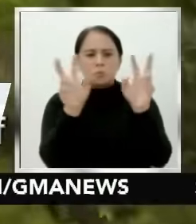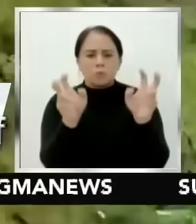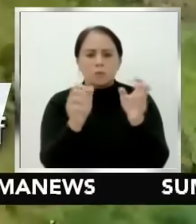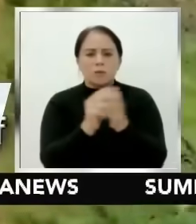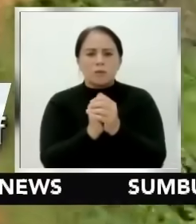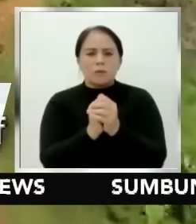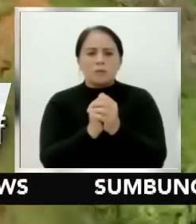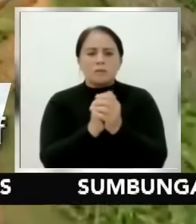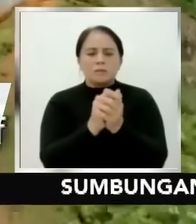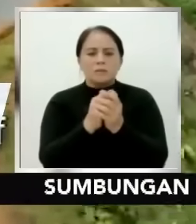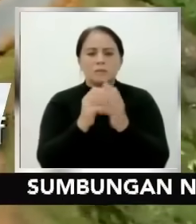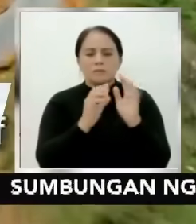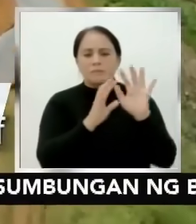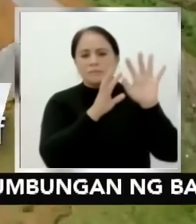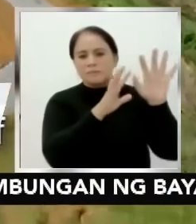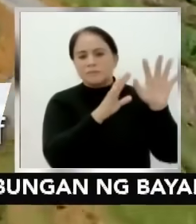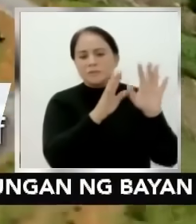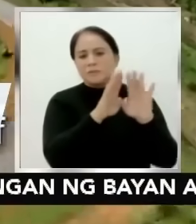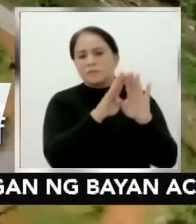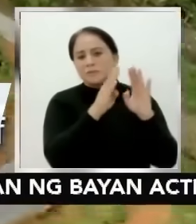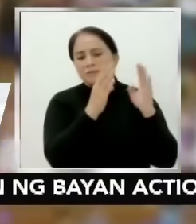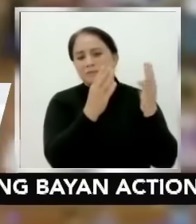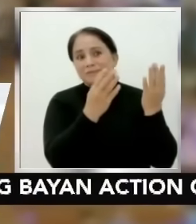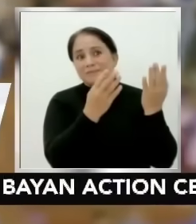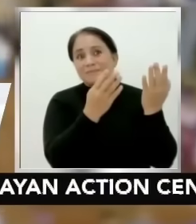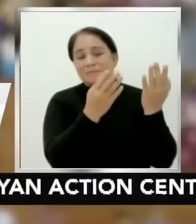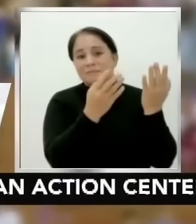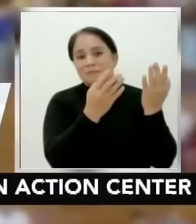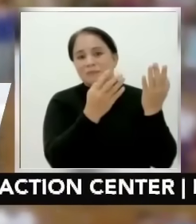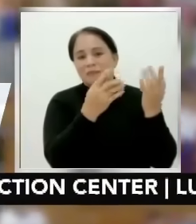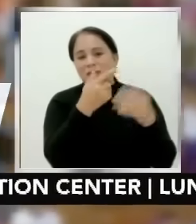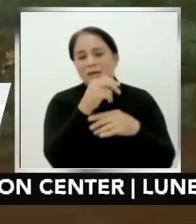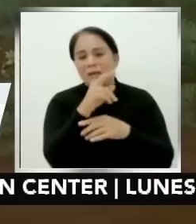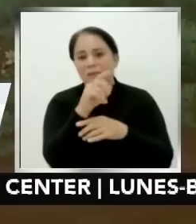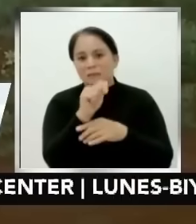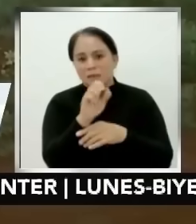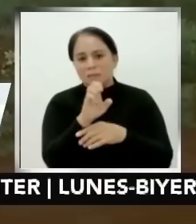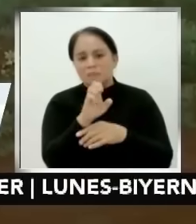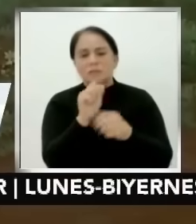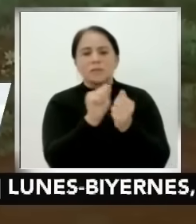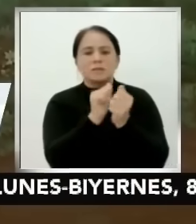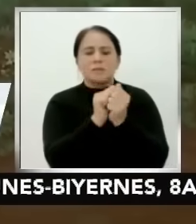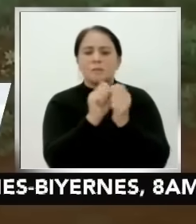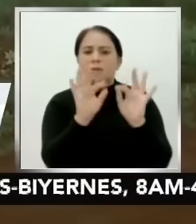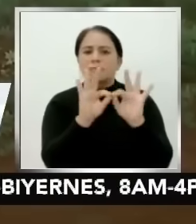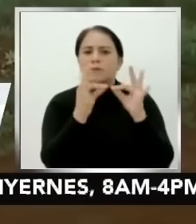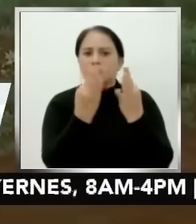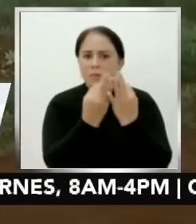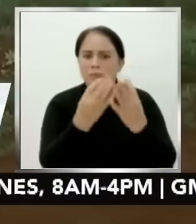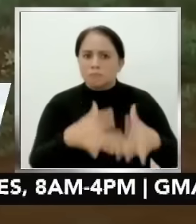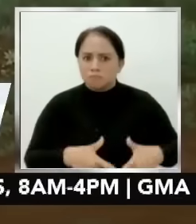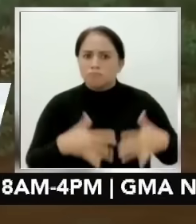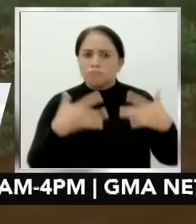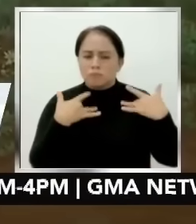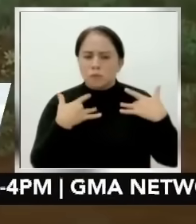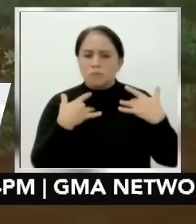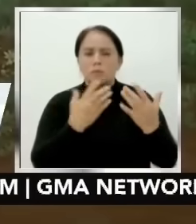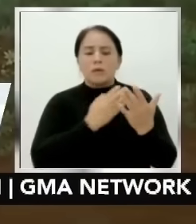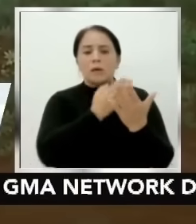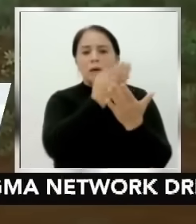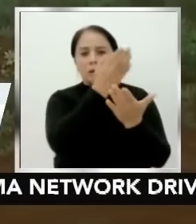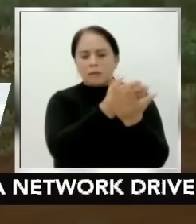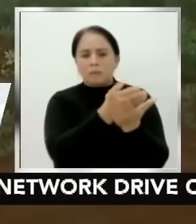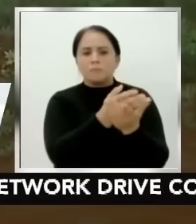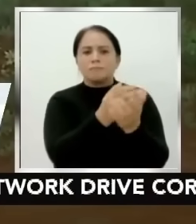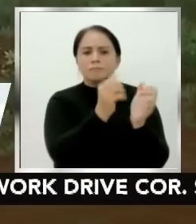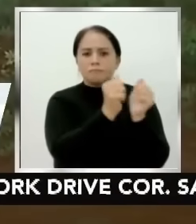kabundukan ng Bukas Grande na nirahan kasama ang kanilang mga pamilya. Pero pagdating daw doon, isinama siya sa